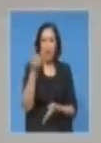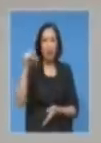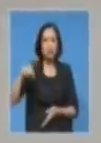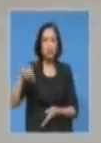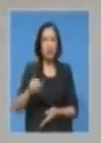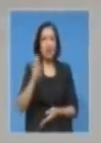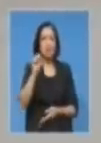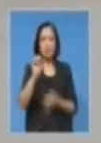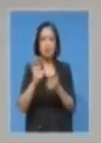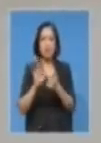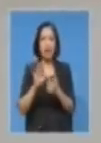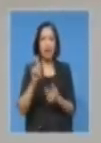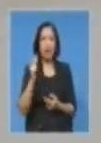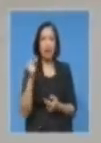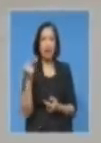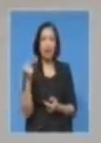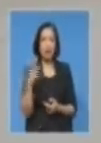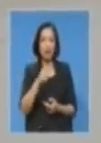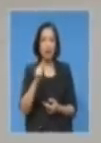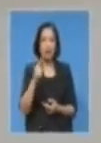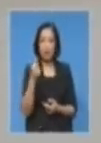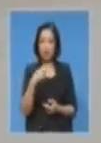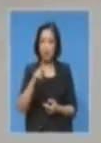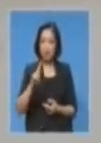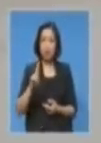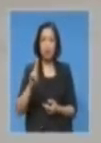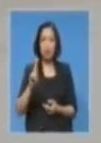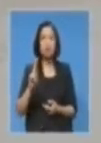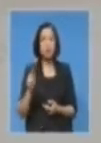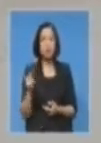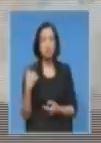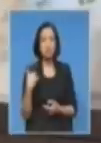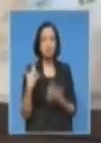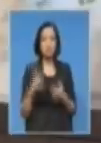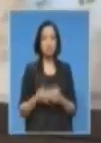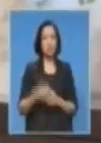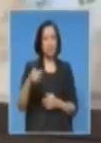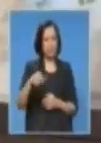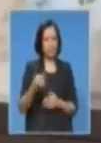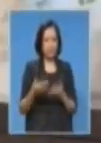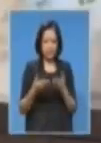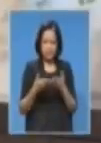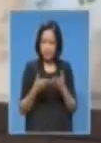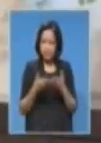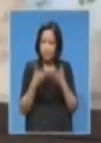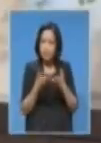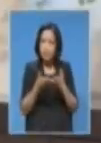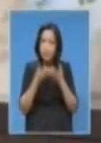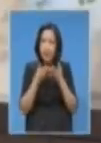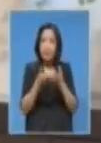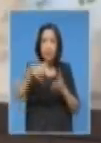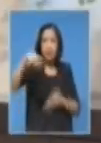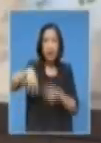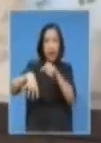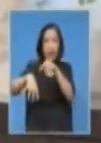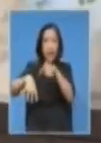ะครับแล้วยังมีอีกท่าเรือนึงเป็นท่าเรือของการรถไฟฟ้าขนส่งมวลชนแห่งประเทศไทยคือท่าเรือตรงสะ